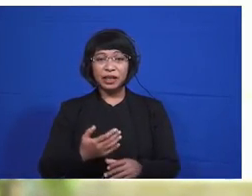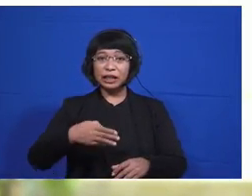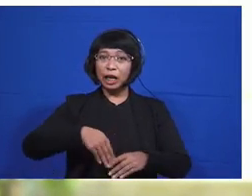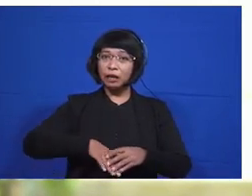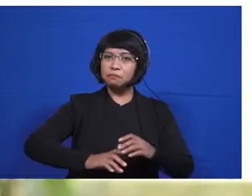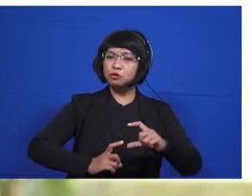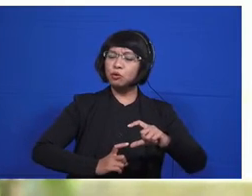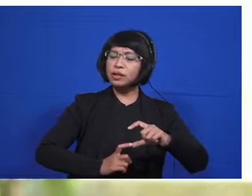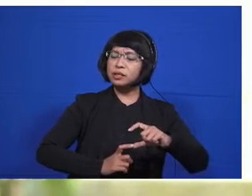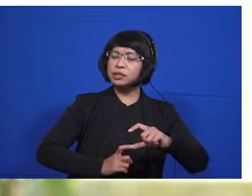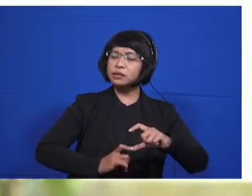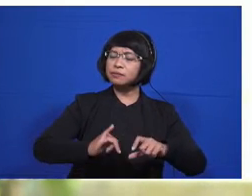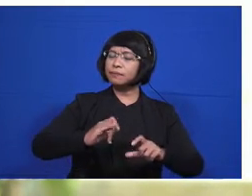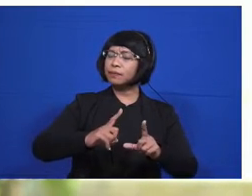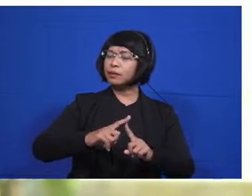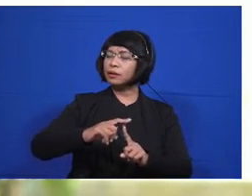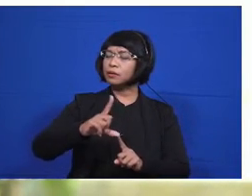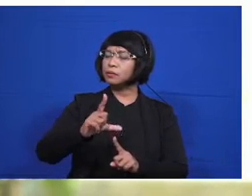situasi apa,